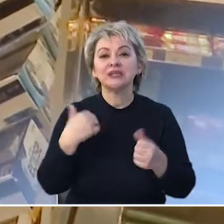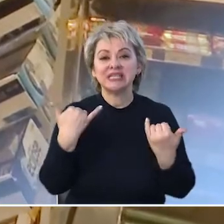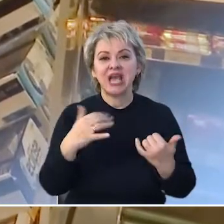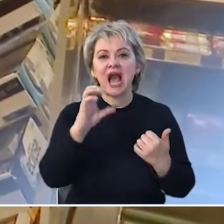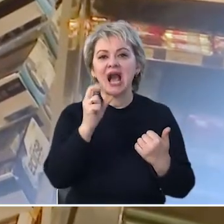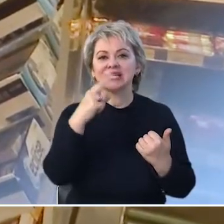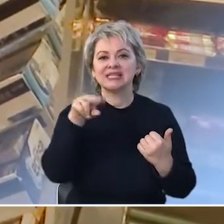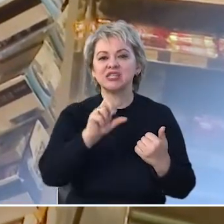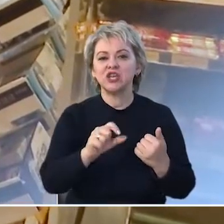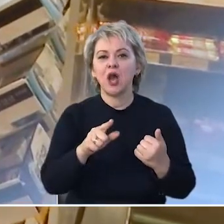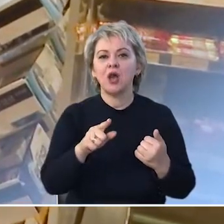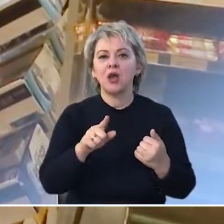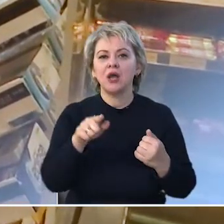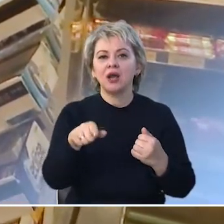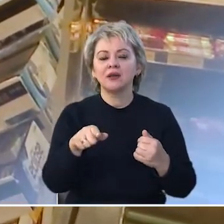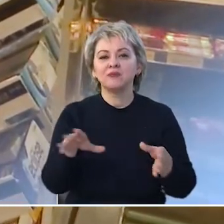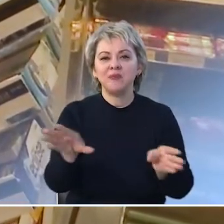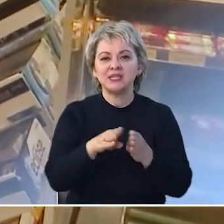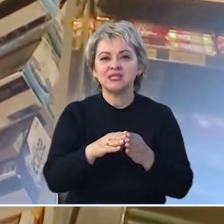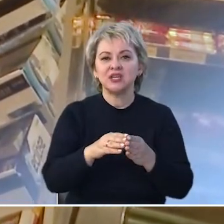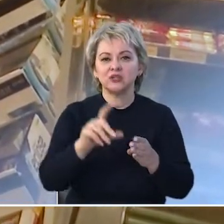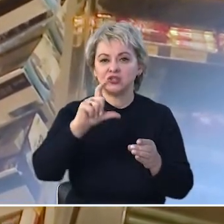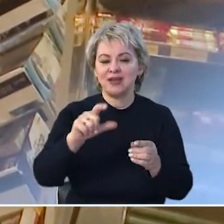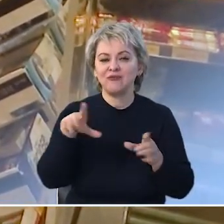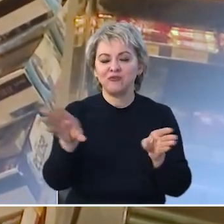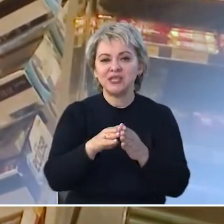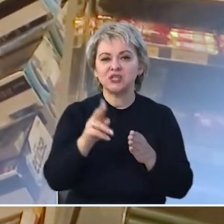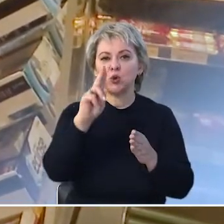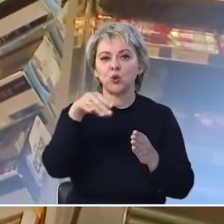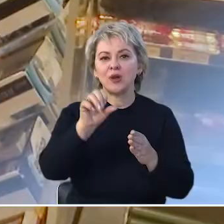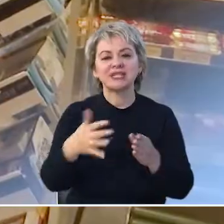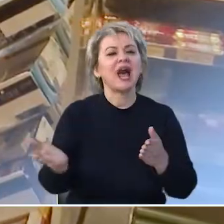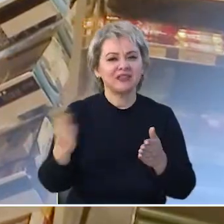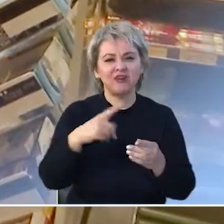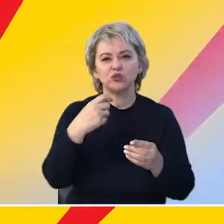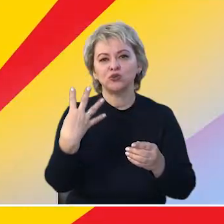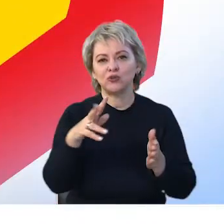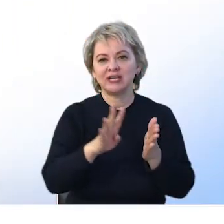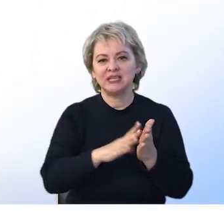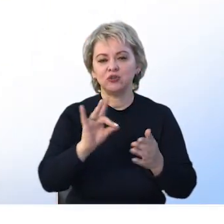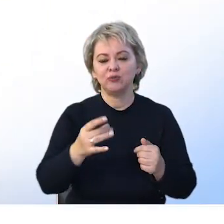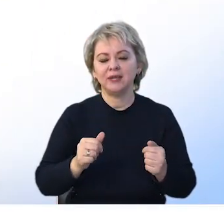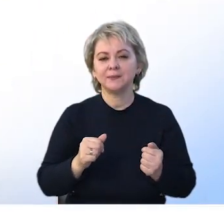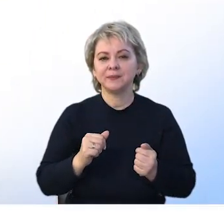сейчас акция. Кофе и круассан по акции 149 рублей. А давайте.